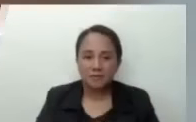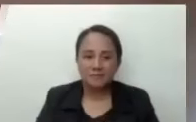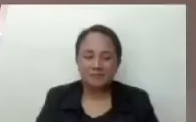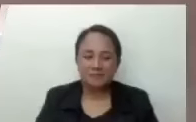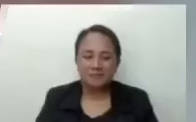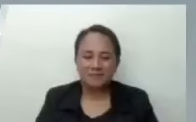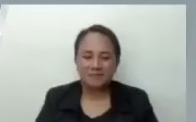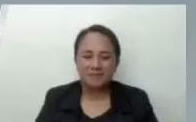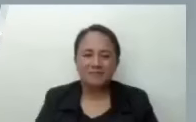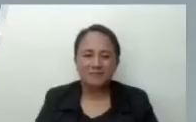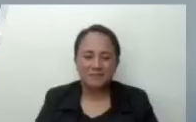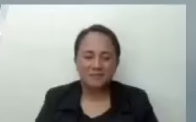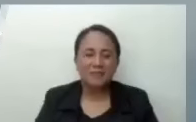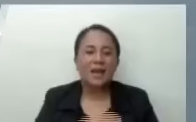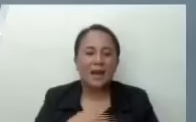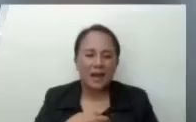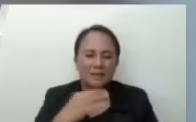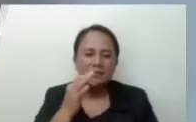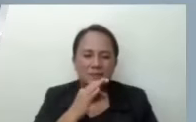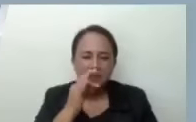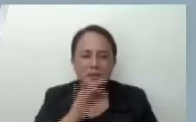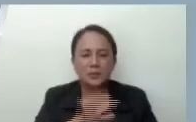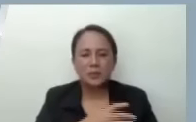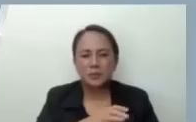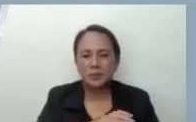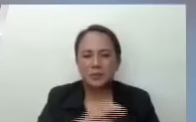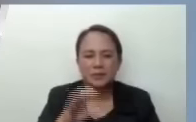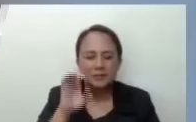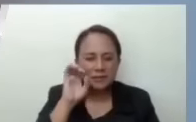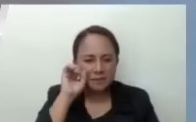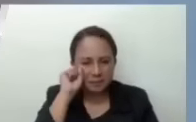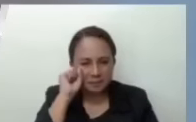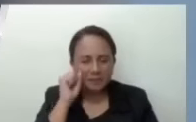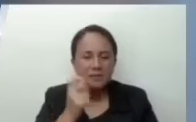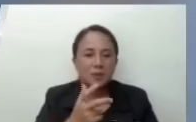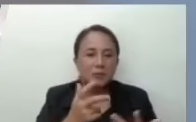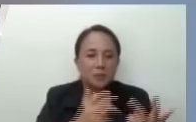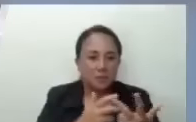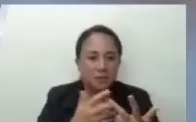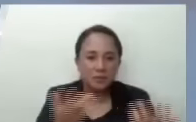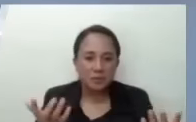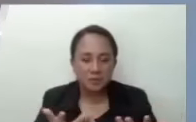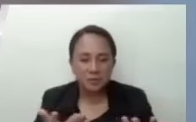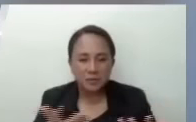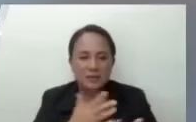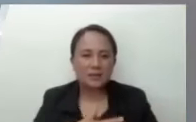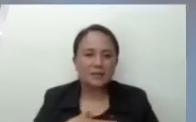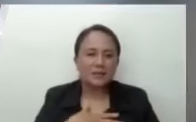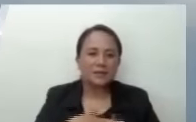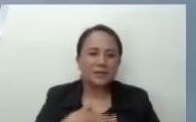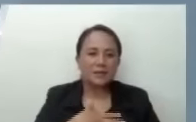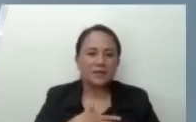performance conert m sina Ed and Ben and Ben na enjoy sa kanilang pagkak karaoke ang